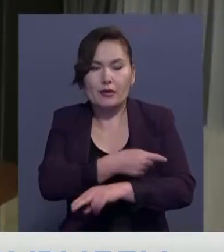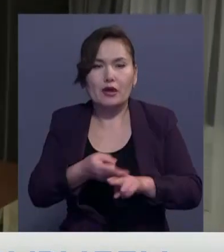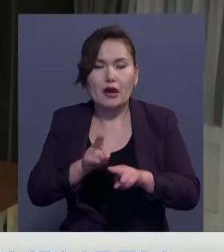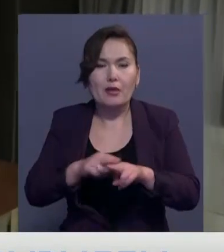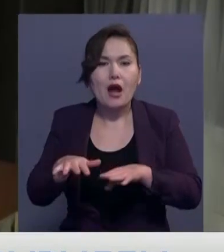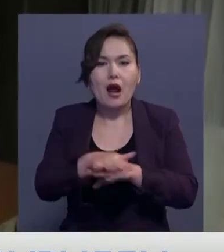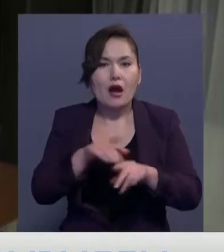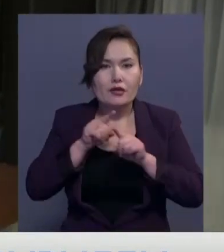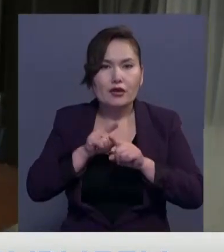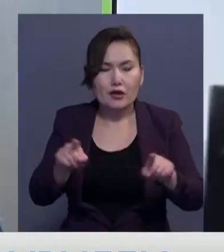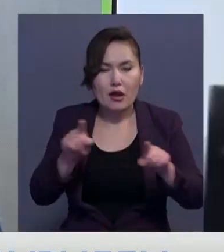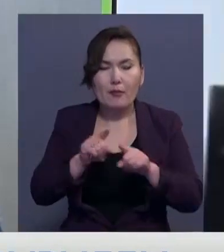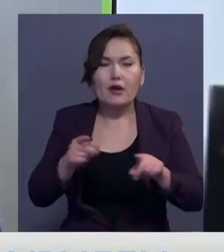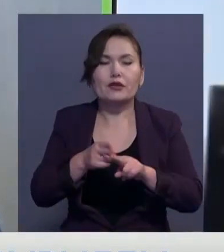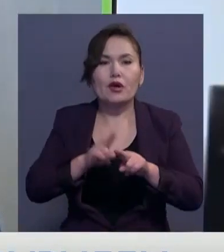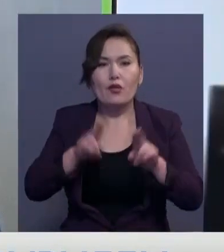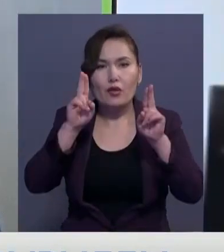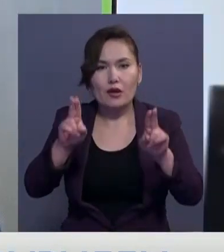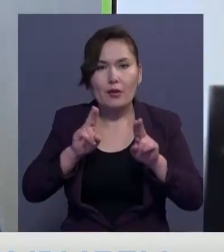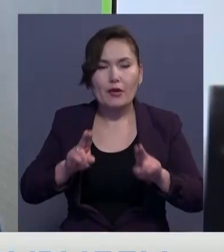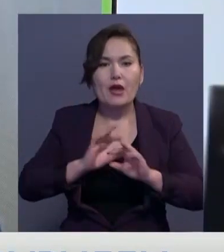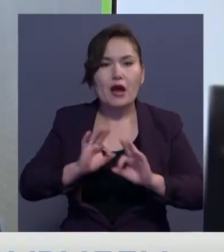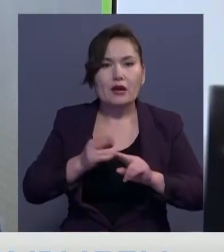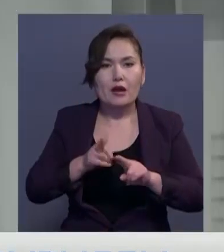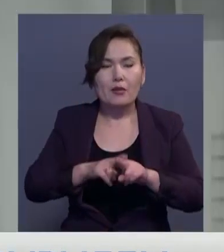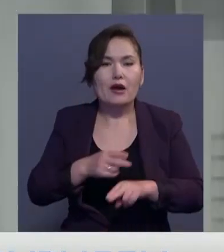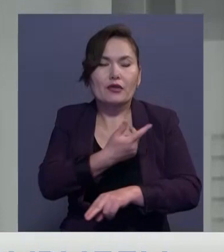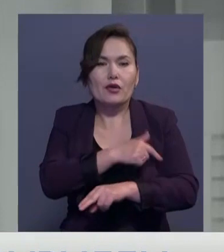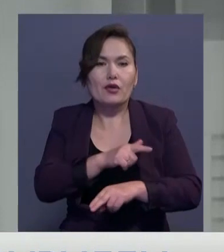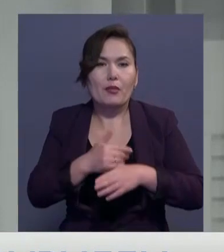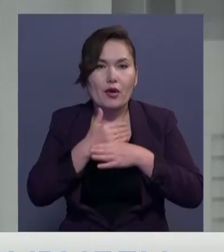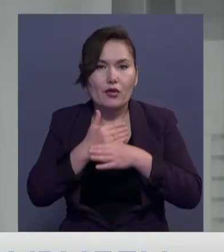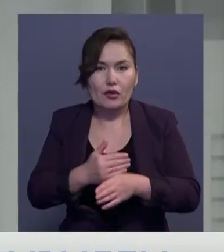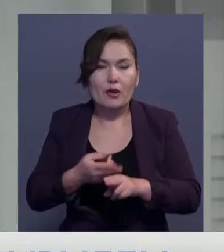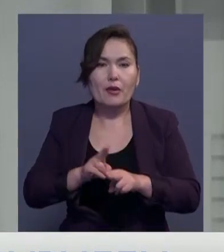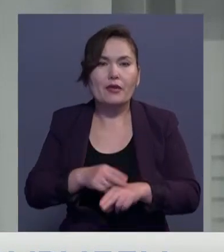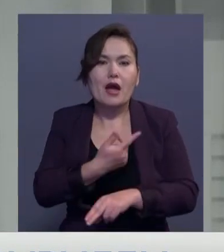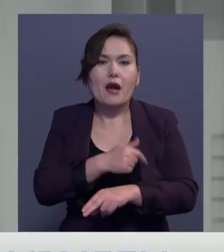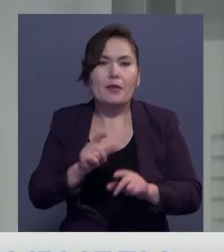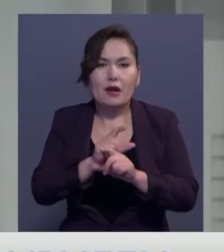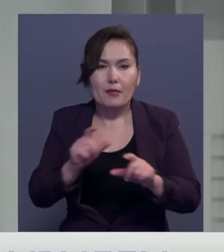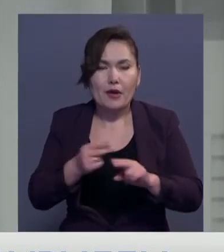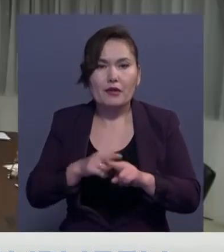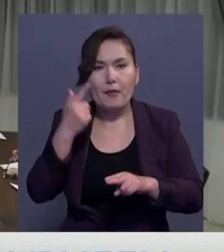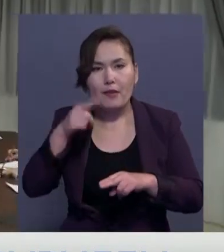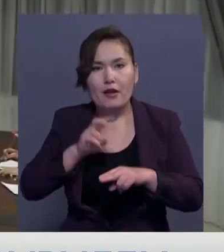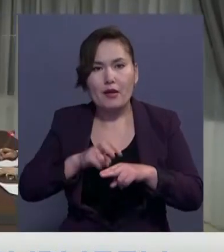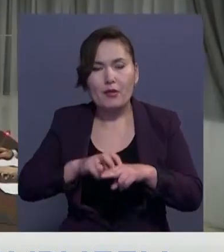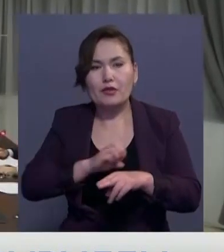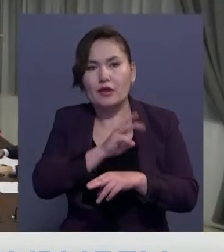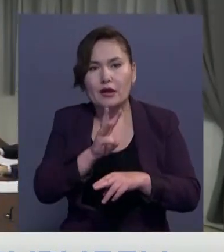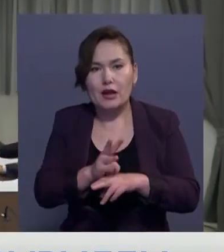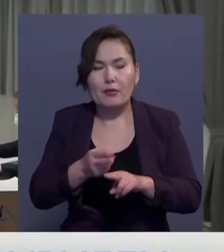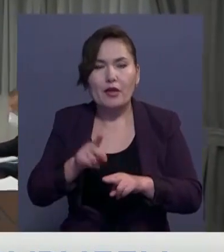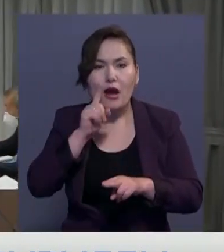және олардың сақталуын бақылау, алғашқа медициналық санитарлық көмекті нығайту, медициналық мекемелерді білікті кадрлармен толықтыру